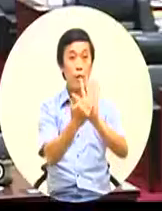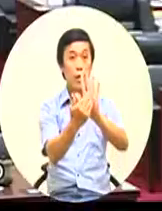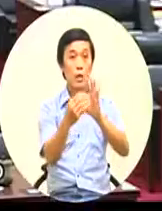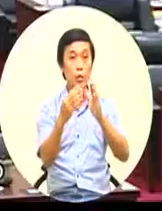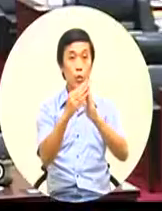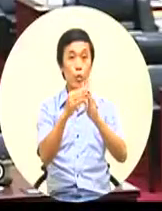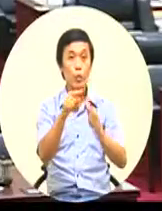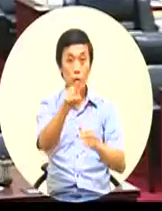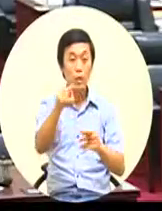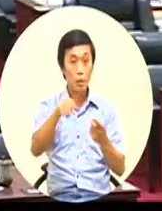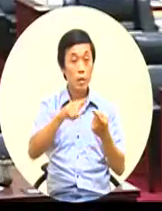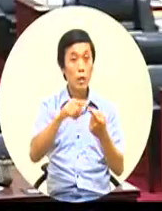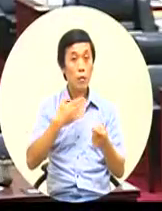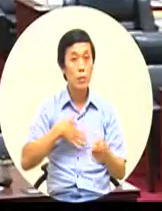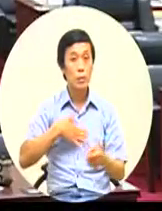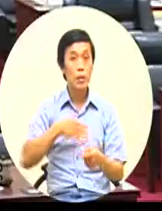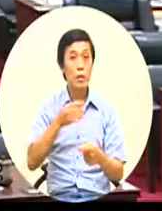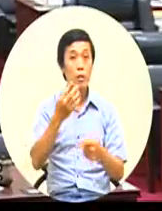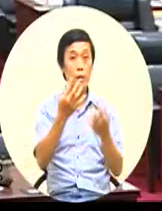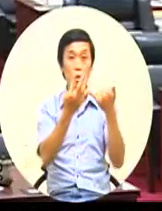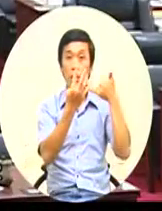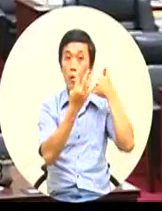号？ 紧啦。请回答。